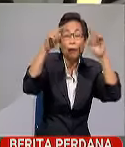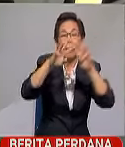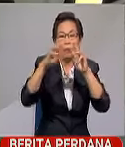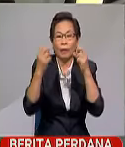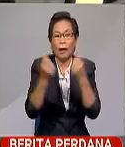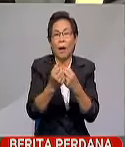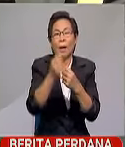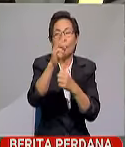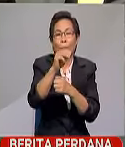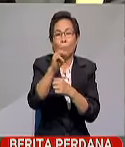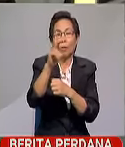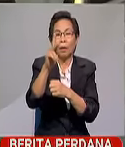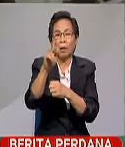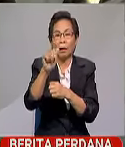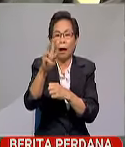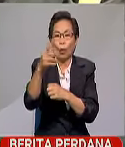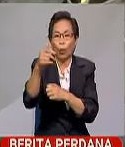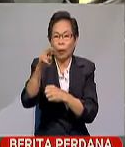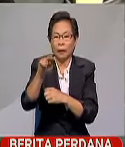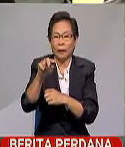Bongkawan.